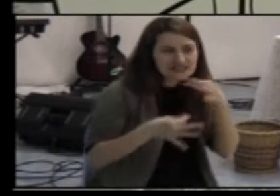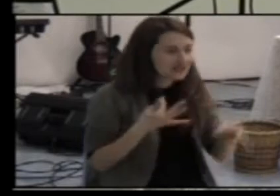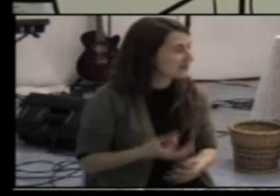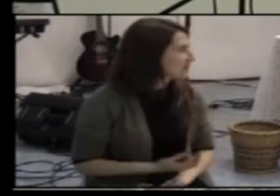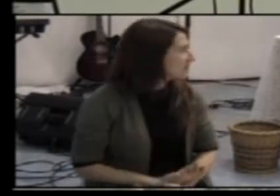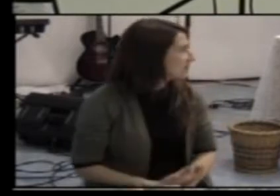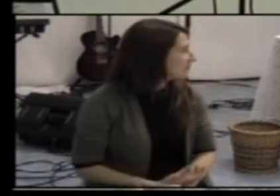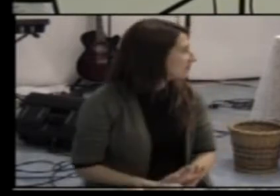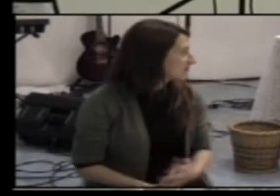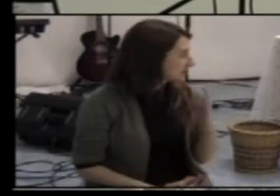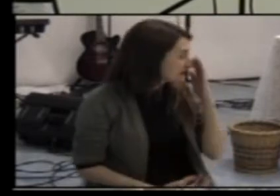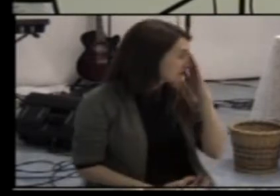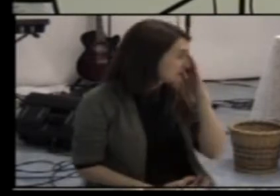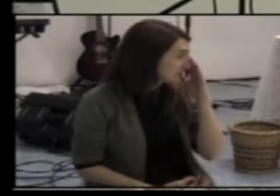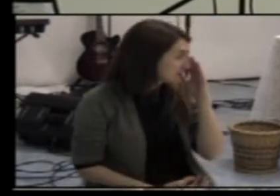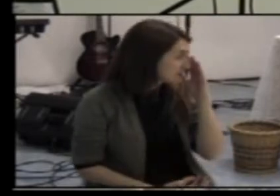No.